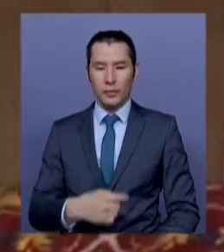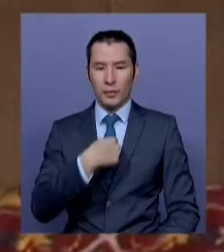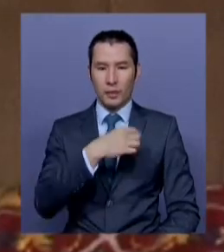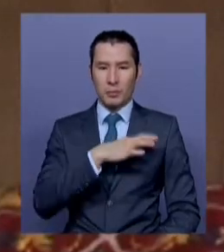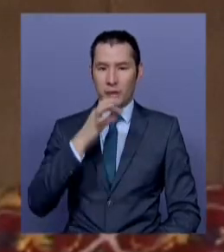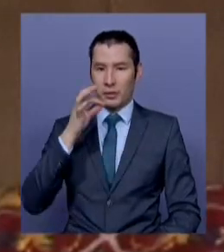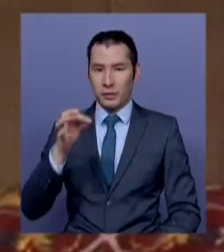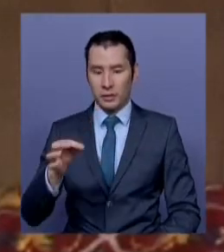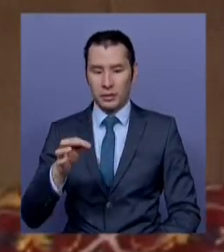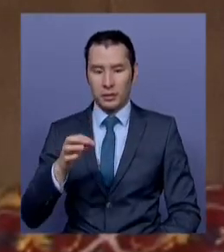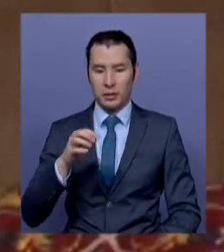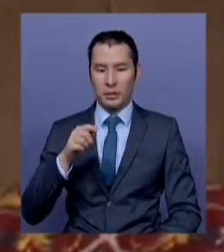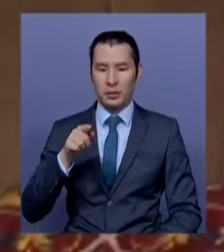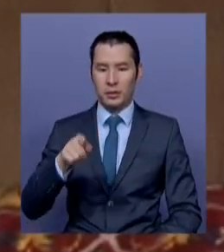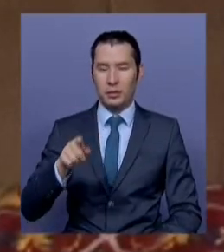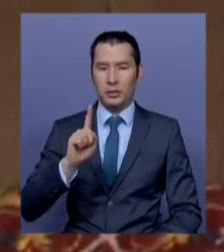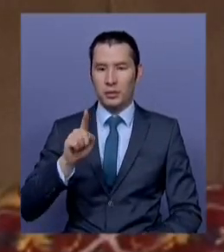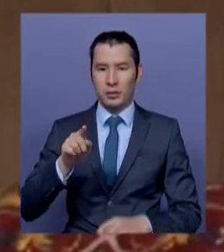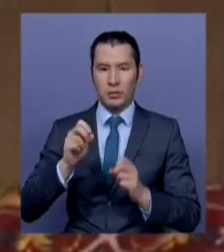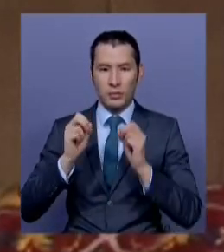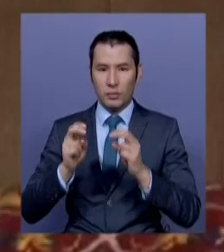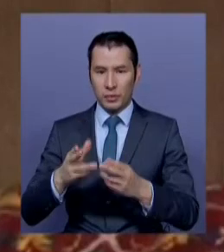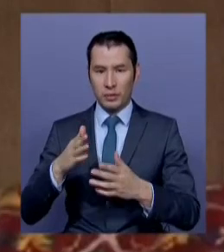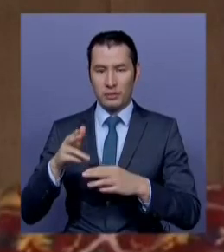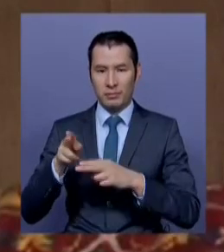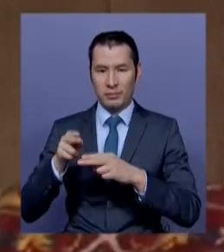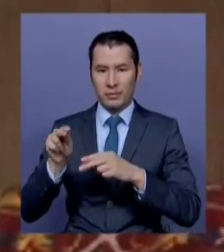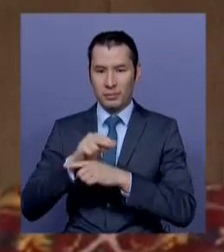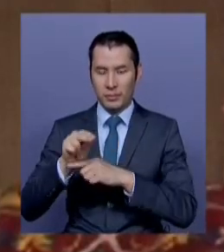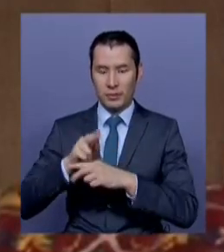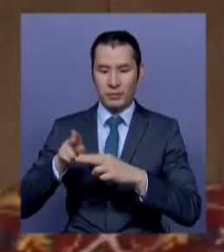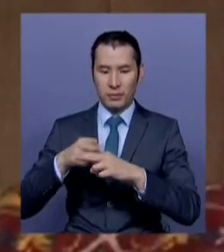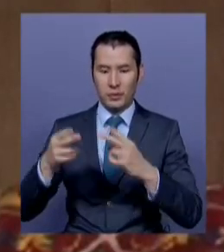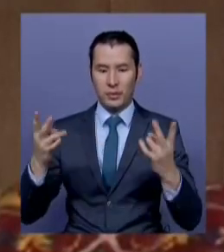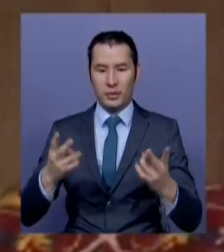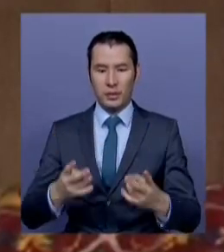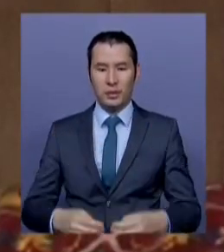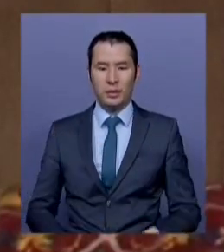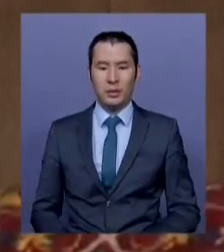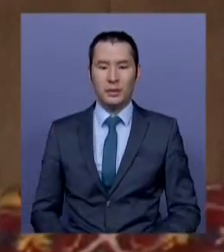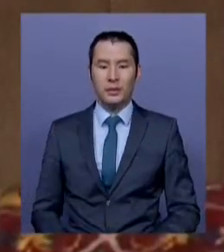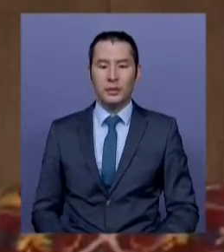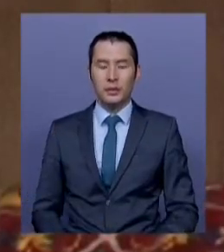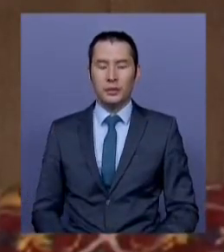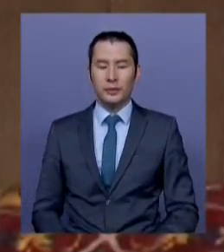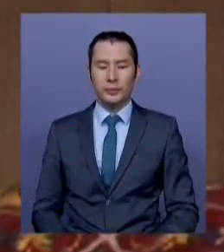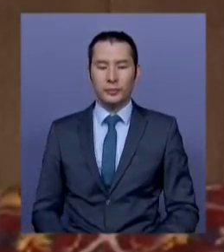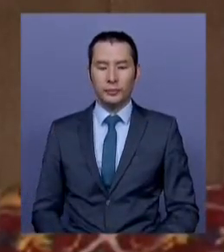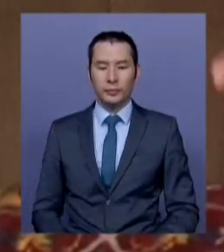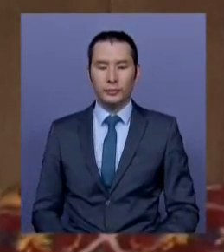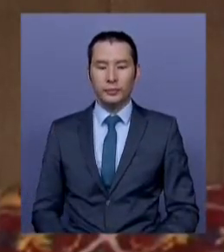анау кісіге де травматолог саған қауіп төніп тұрған жоқ. Мен неге қазір екі балдақпен жүрмін? Сіз маған тұрып кетесіз деген 3 аптада. Мен бұны 2 айдан